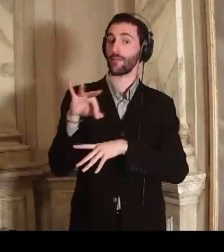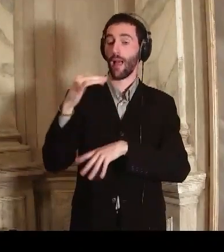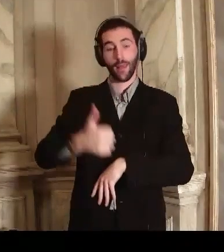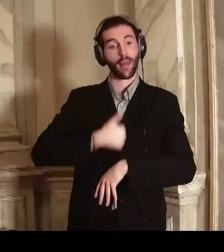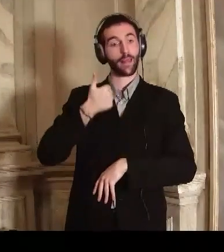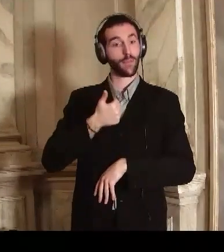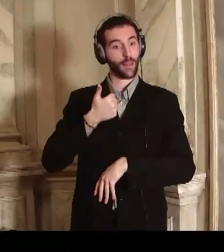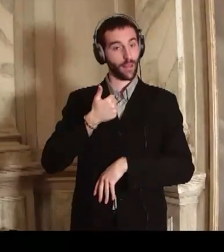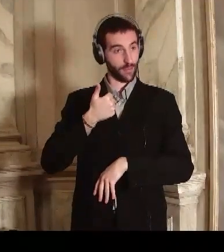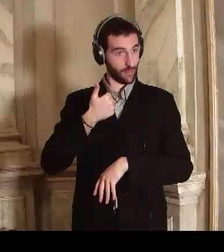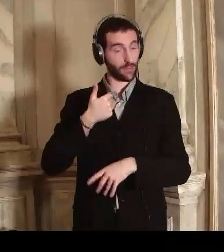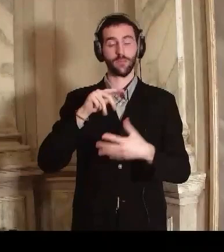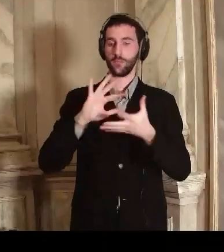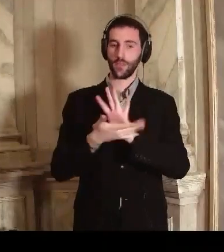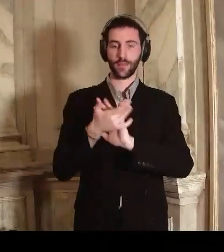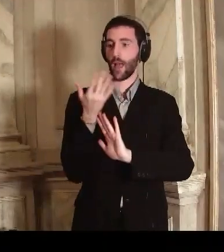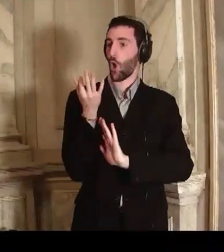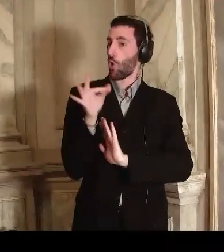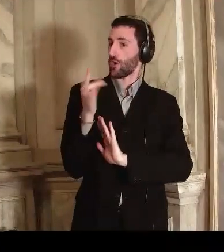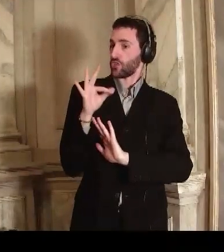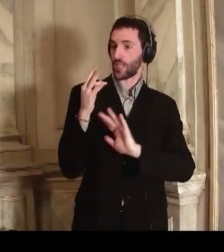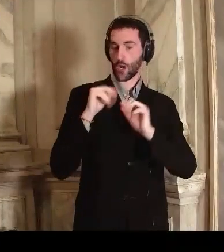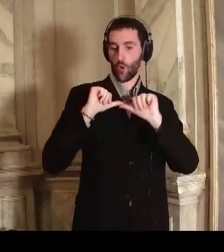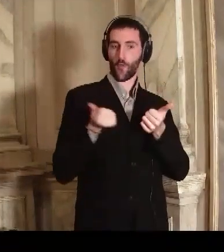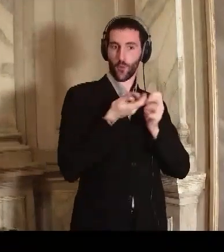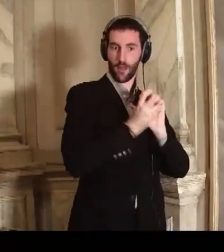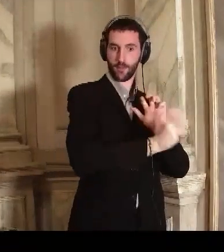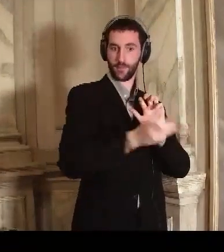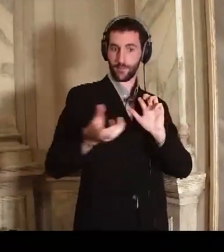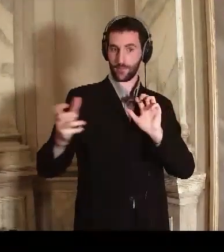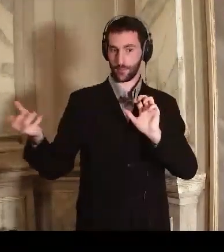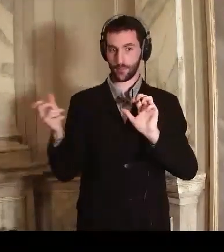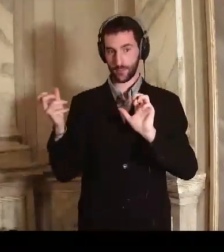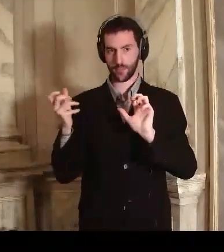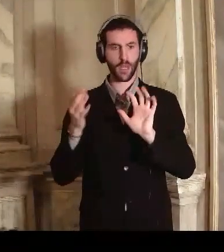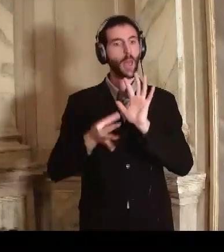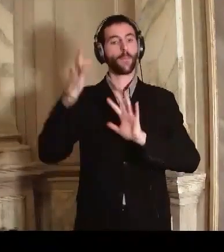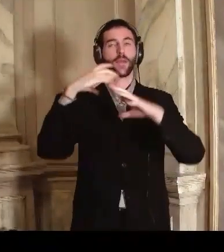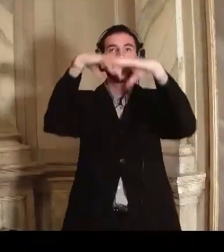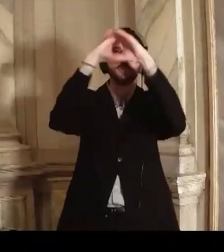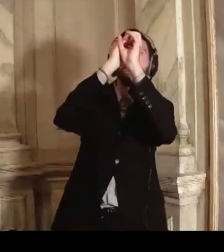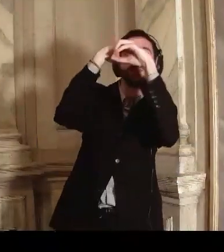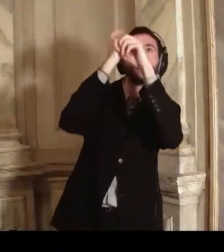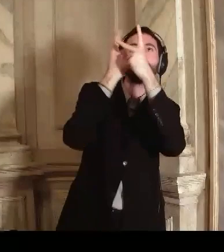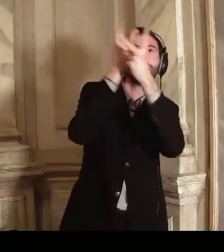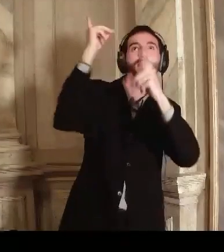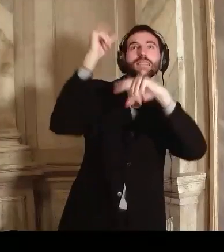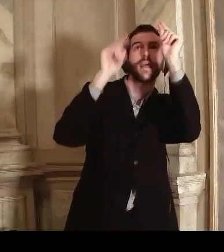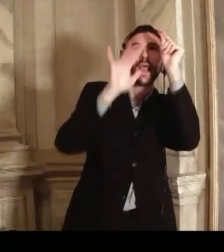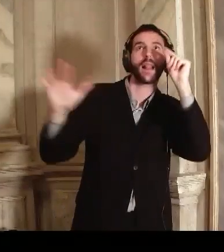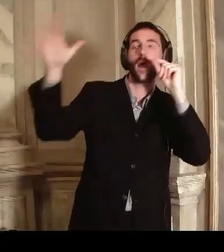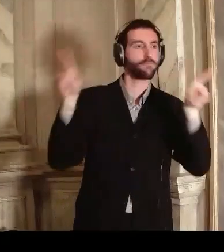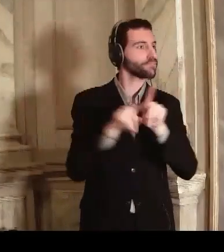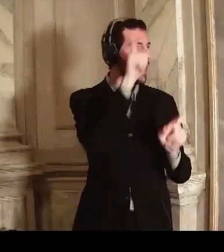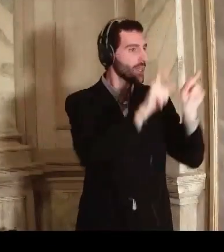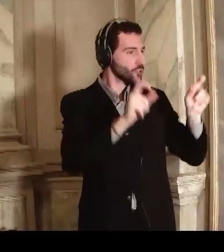immaginario polimorfo per scoprire, come dalla cupola di un osservatorio stellare incantato, altri angoli